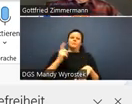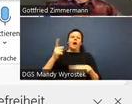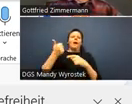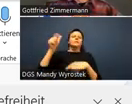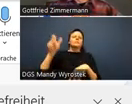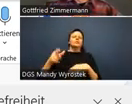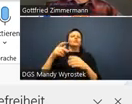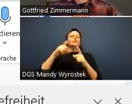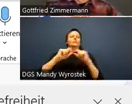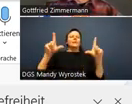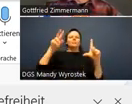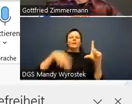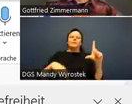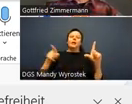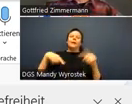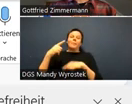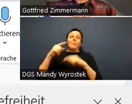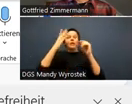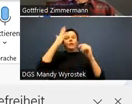mit Steuerung Pfeil nach unten.